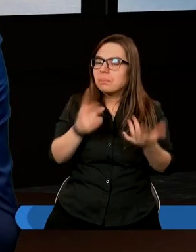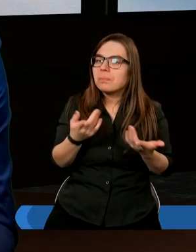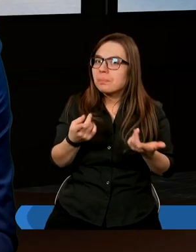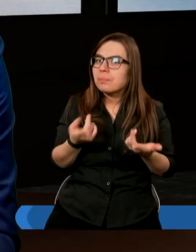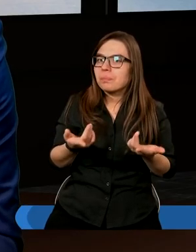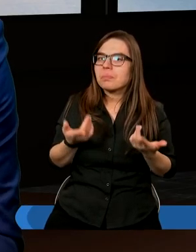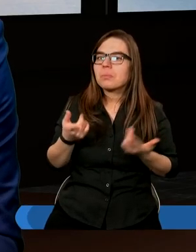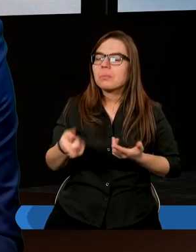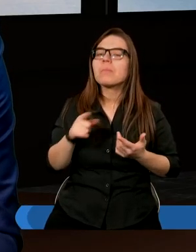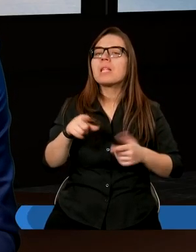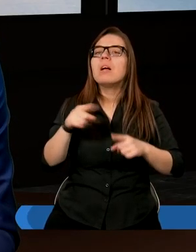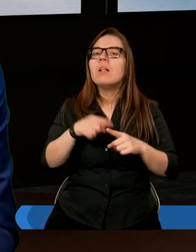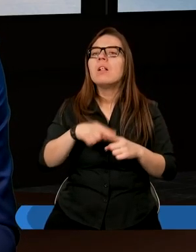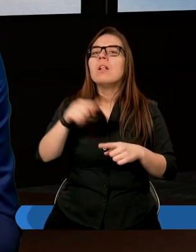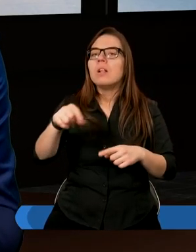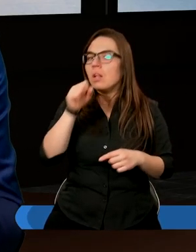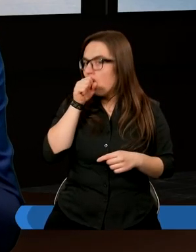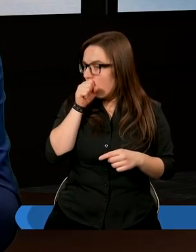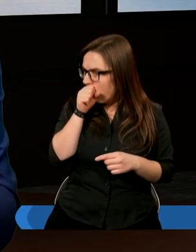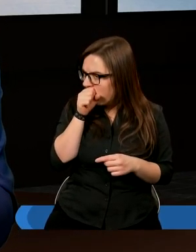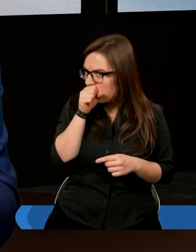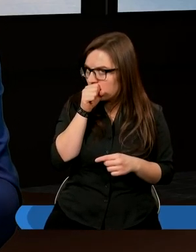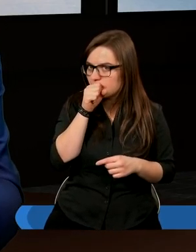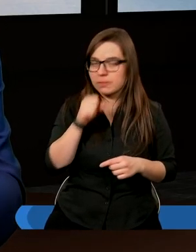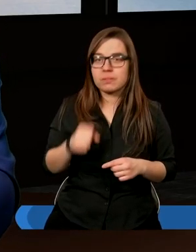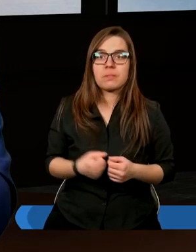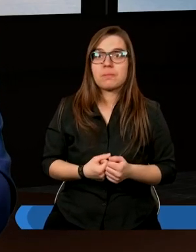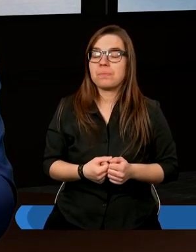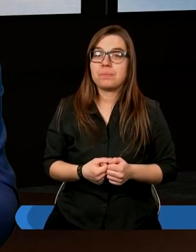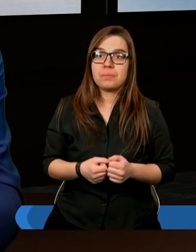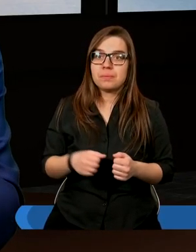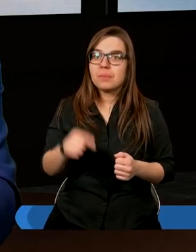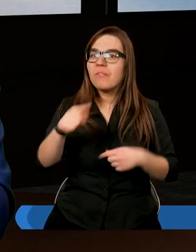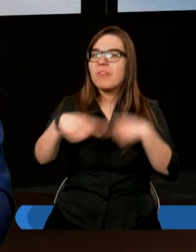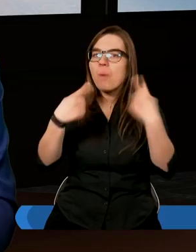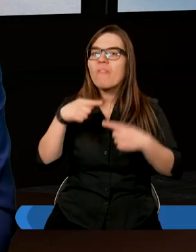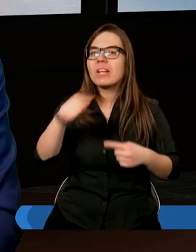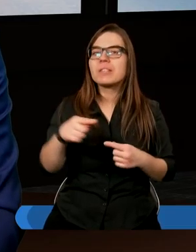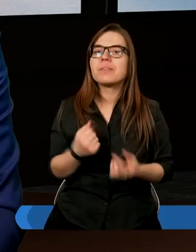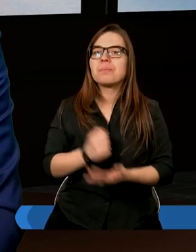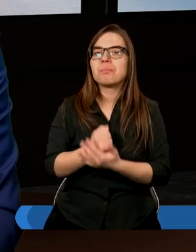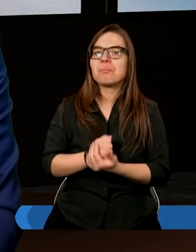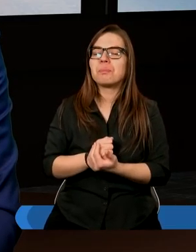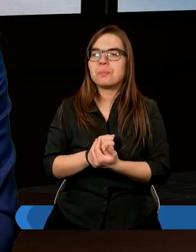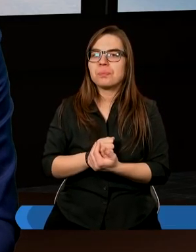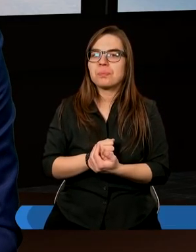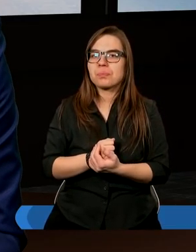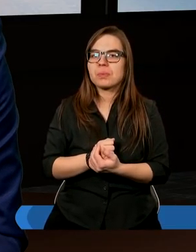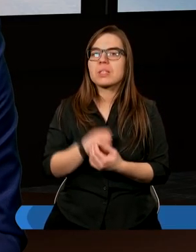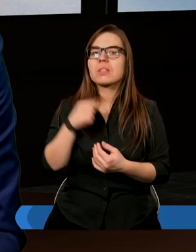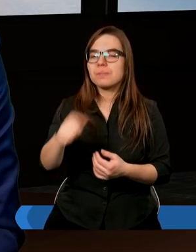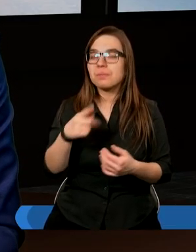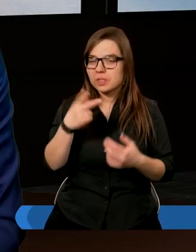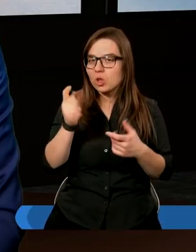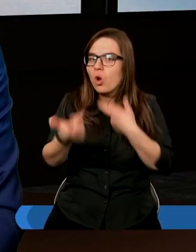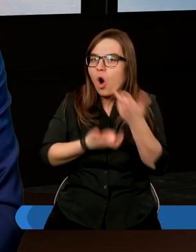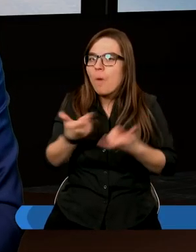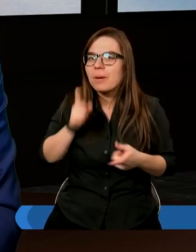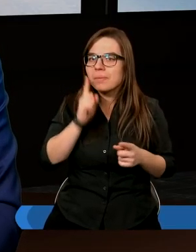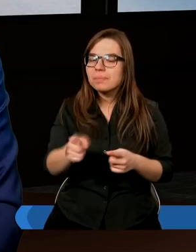Natomiast do tej grupy, do drugiej grupy ludzi, prawda? Mówiąc, kiedy byłem nagi, nie przyodzielaliście mnie i tak dalej, to oni kiedy? Przecież zawsze to robili, prawda?